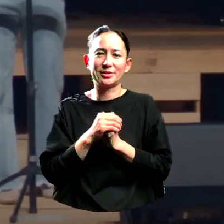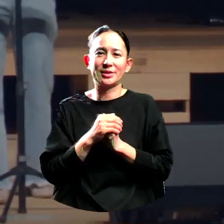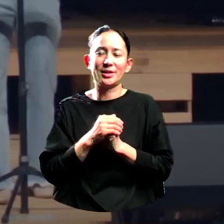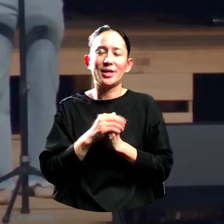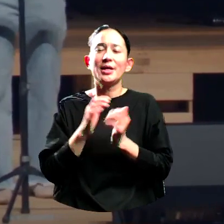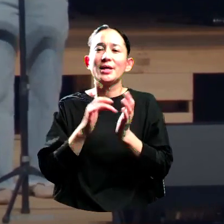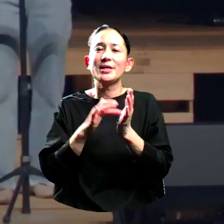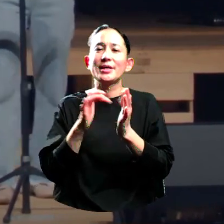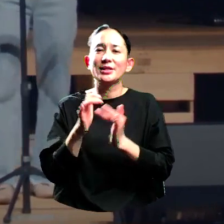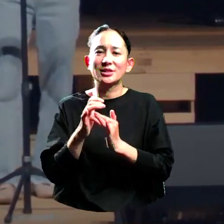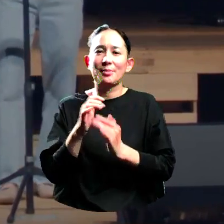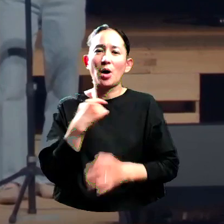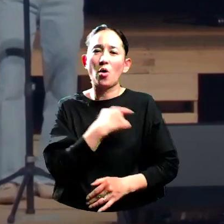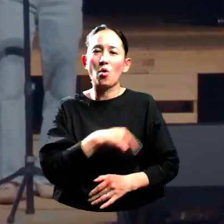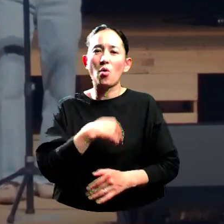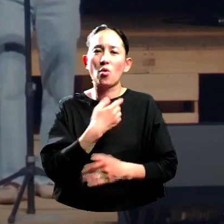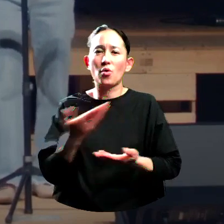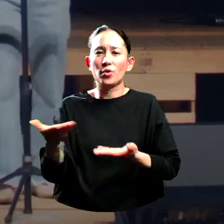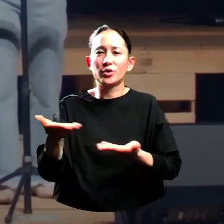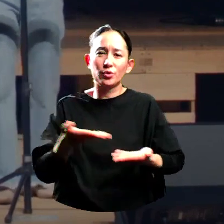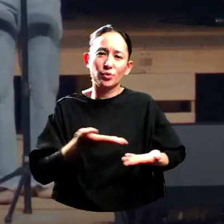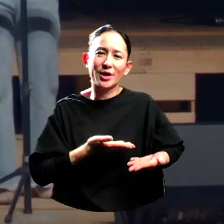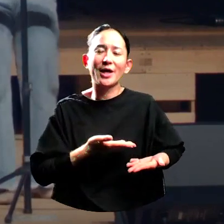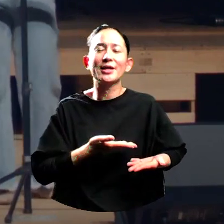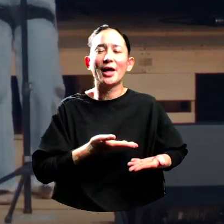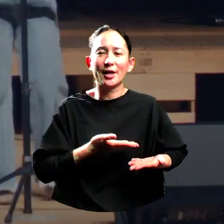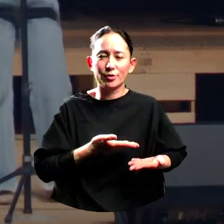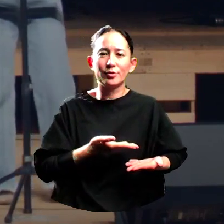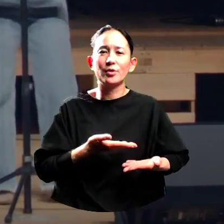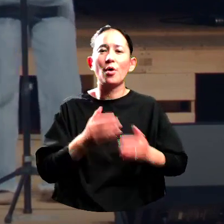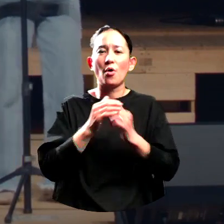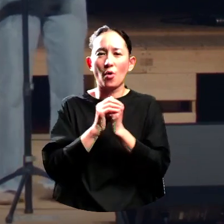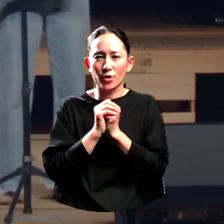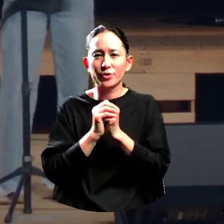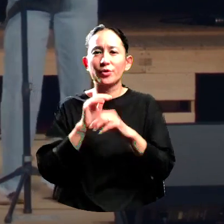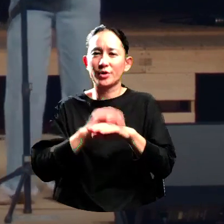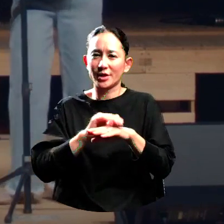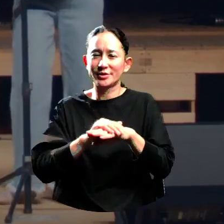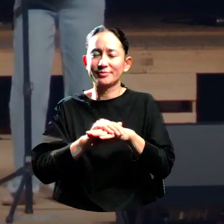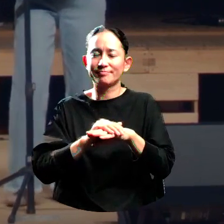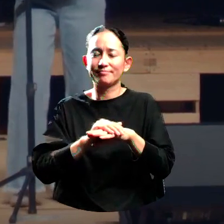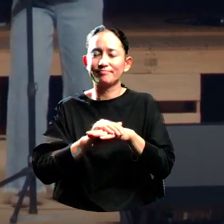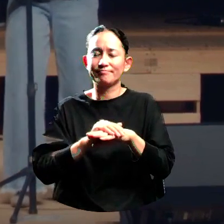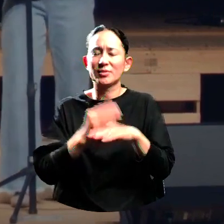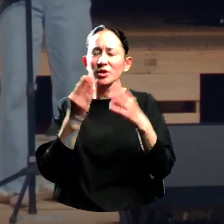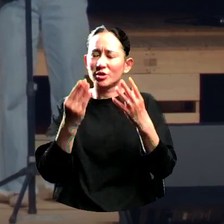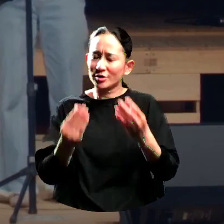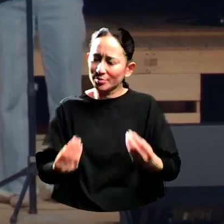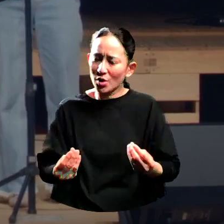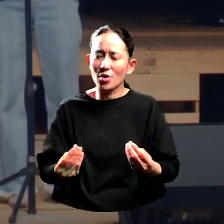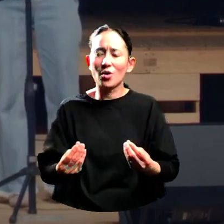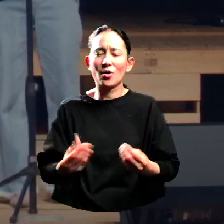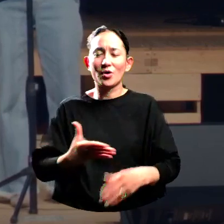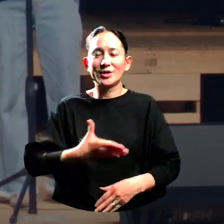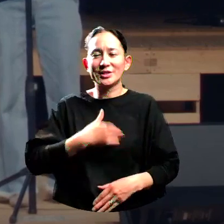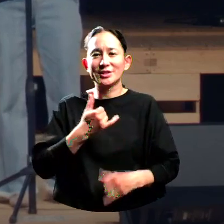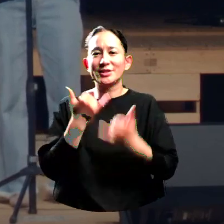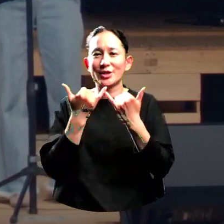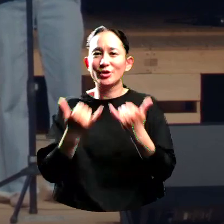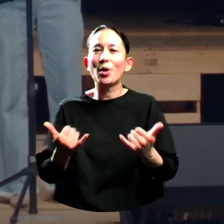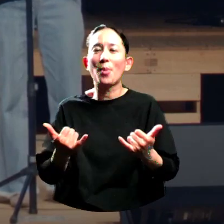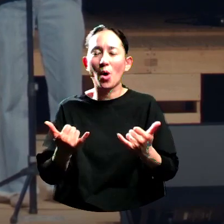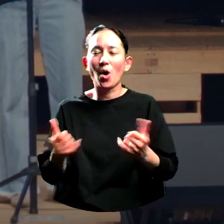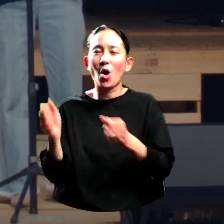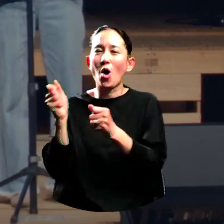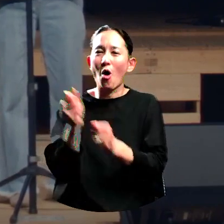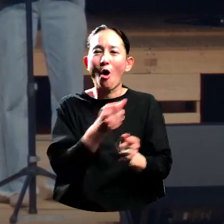れるお祈りをします。 Let's pray together to accept Jesus as our Savior. すでにイエス様を信じている方々も応援する意味を込めてま